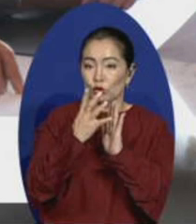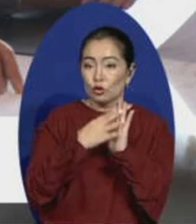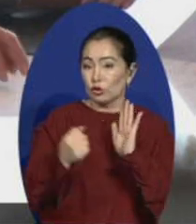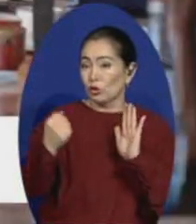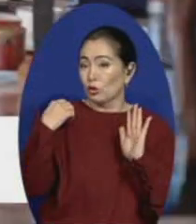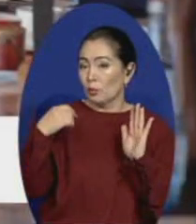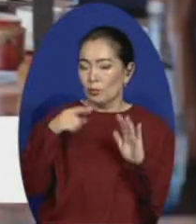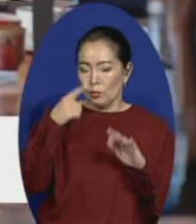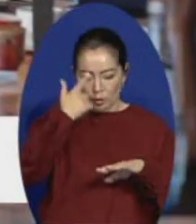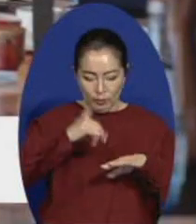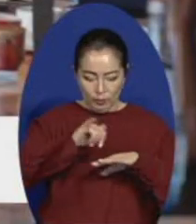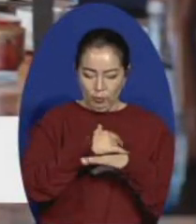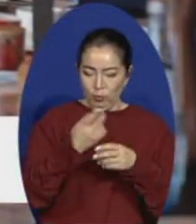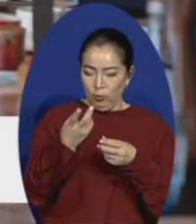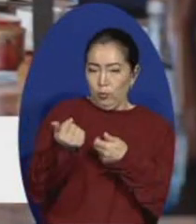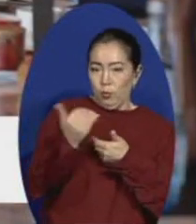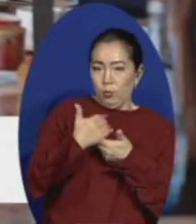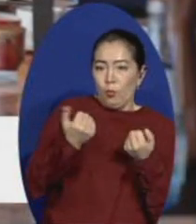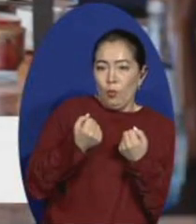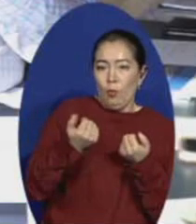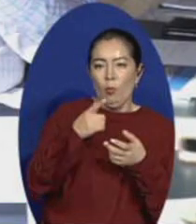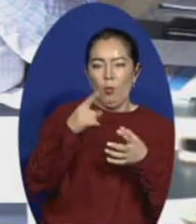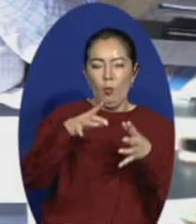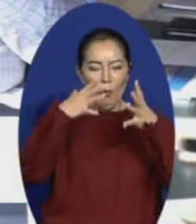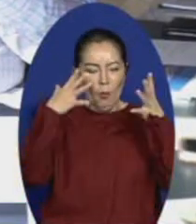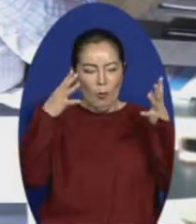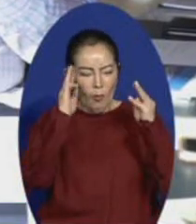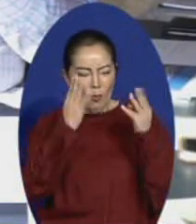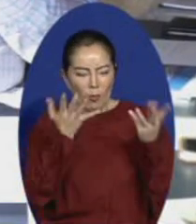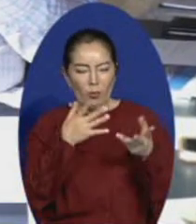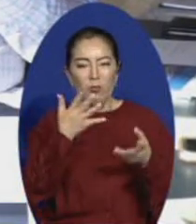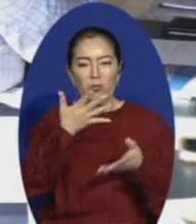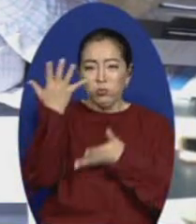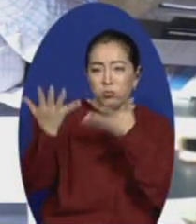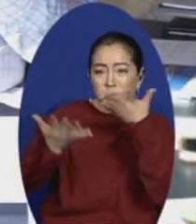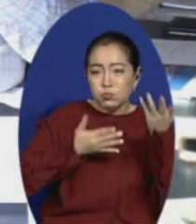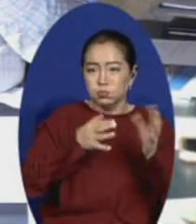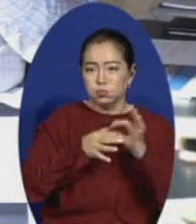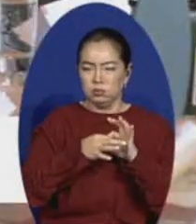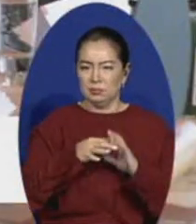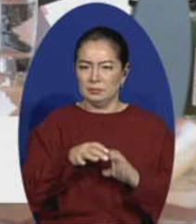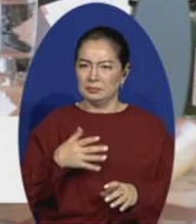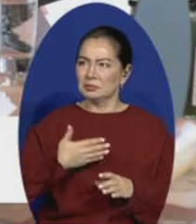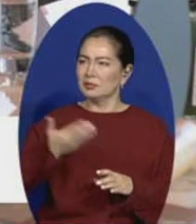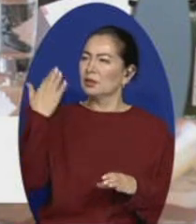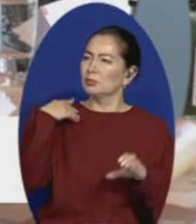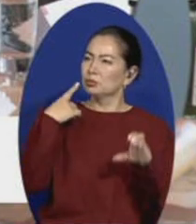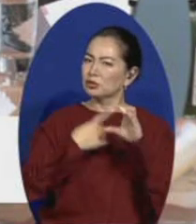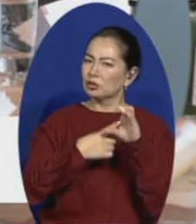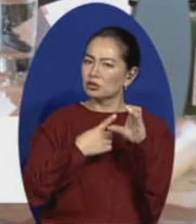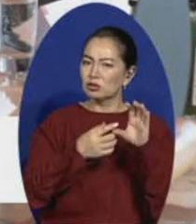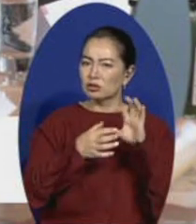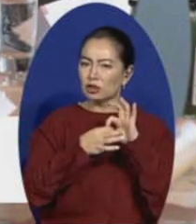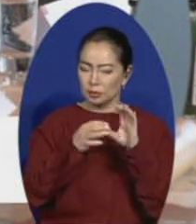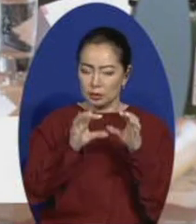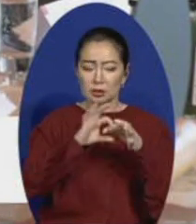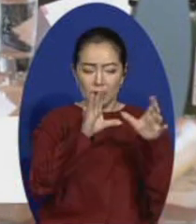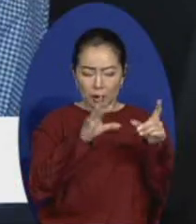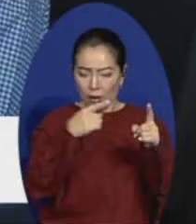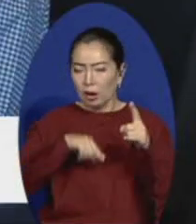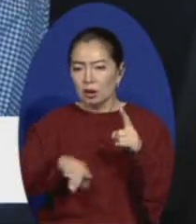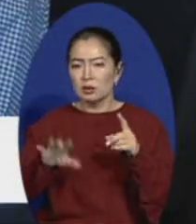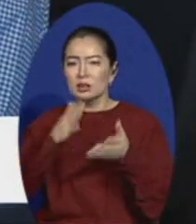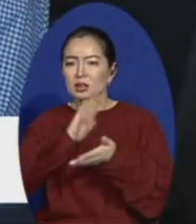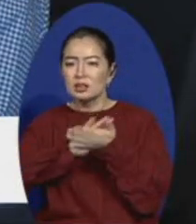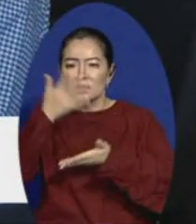хөрөнгө оруулалтыг татах чухал шийдэл нь хайгуул. Нэг үгээр хэлбэл социализмын үеднээс хэдэн ордоос өөрөөр шинэ хайгуул хийж уулуурхан бүтээгдэхүүний